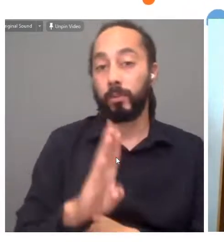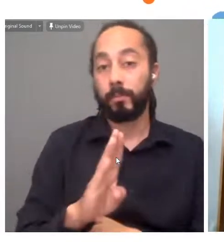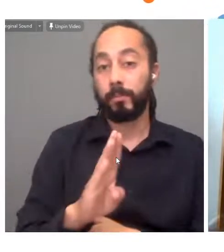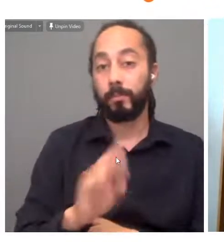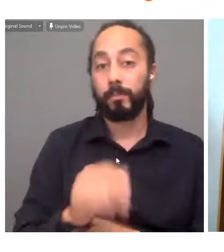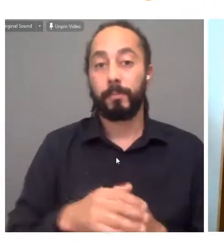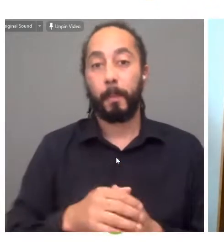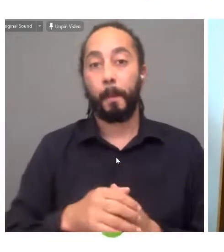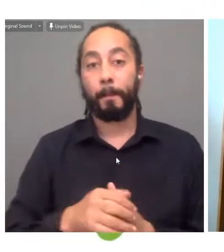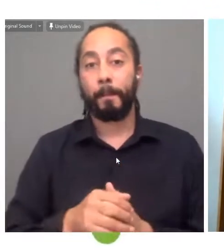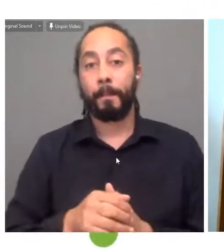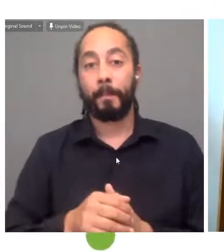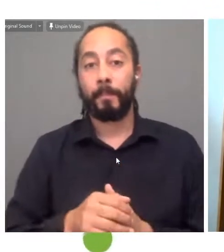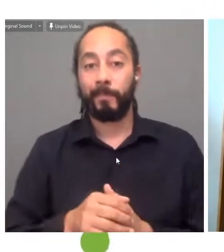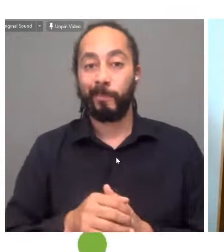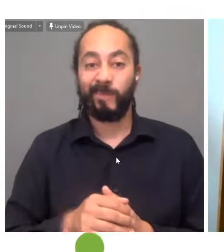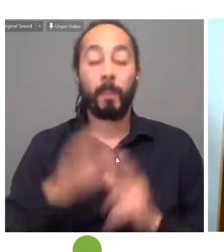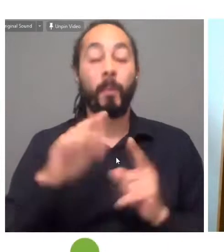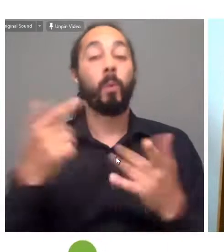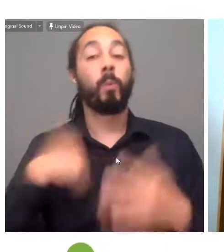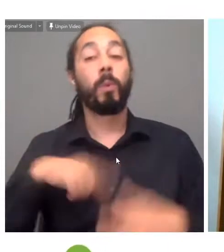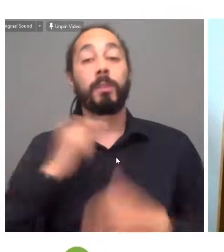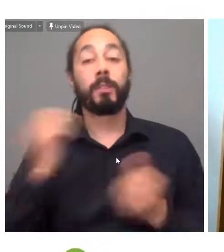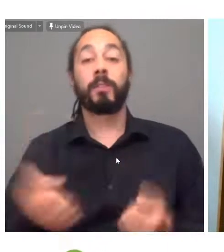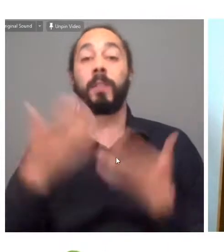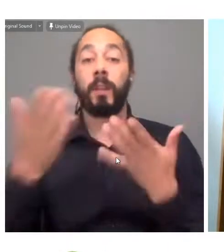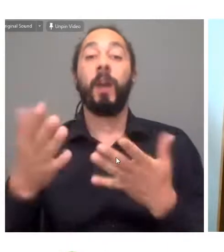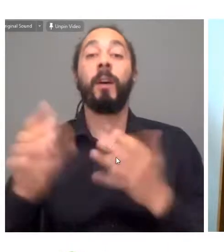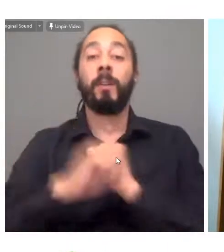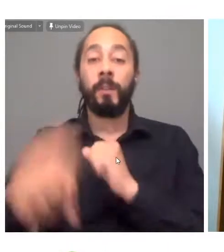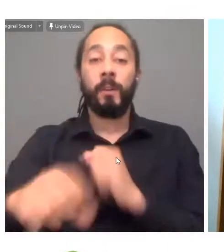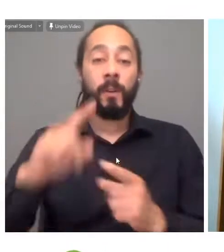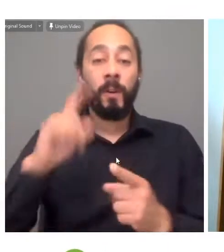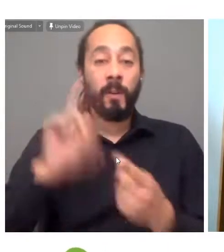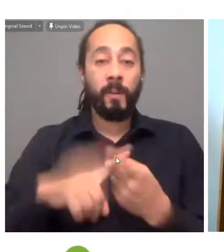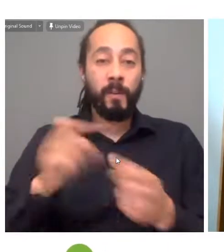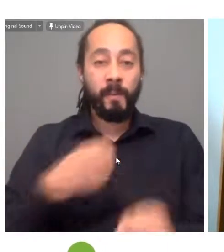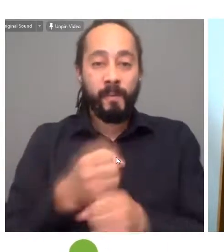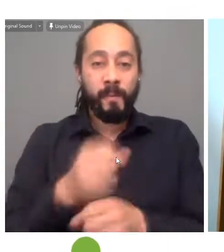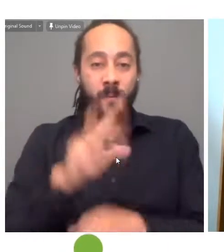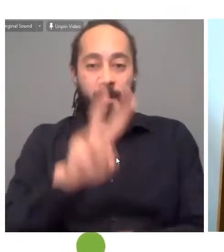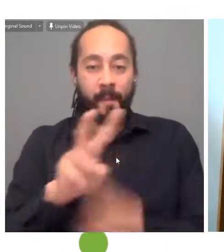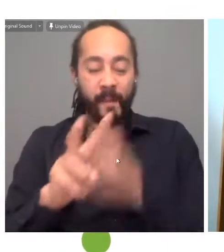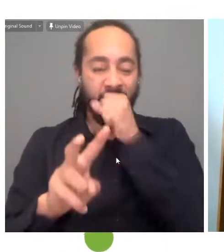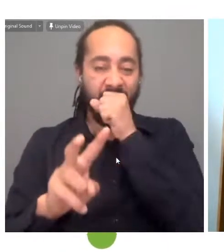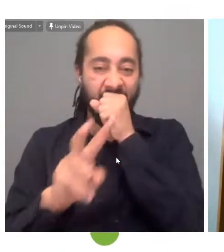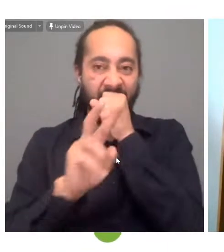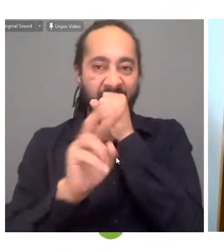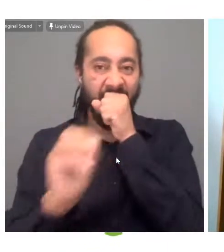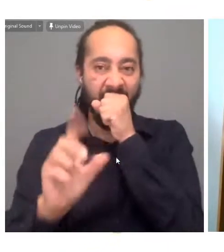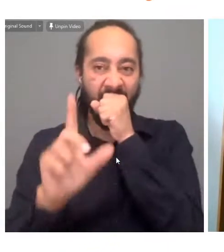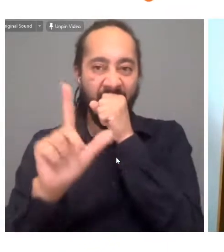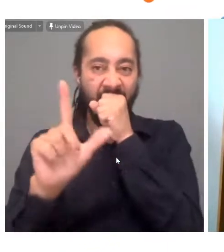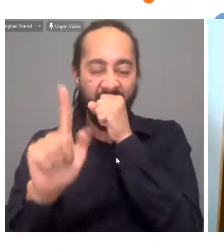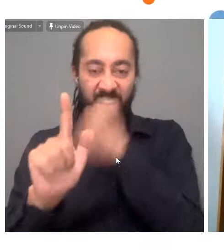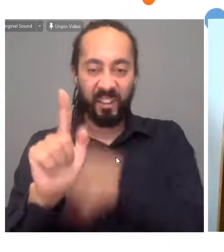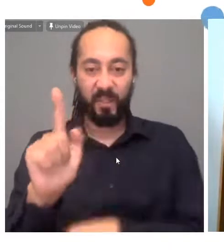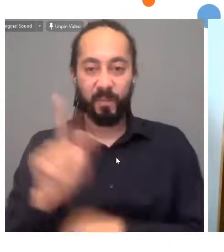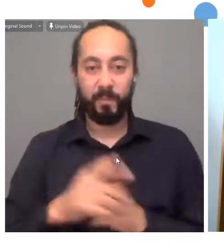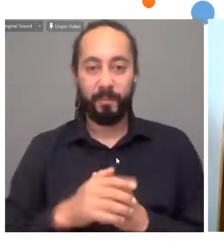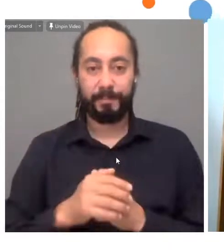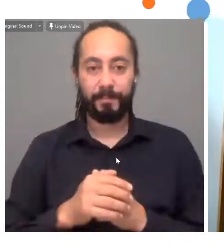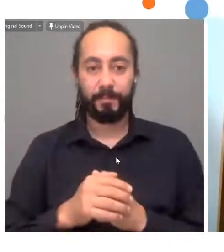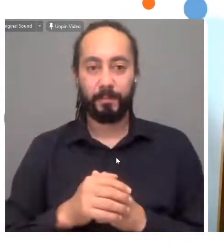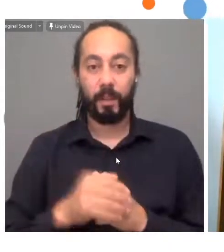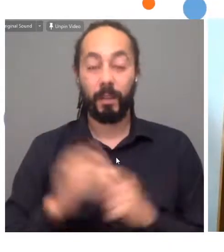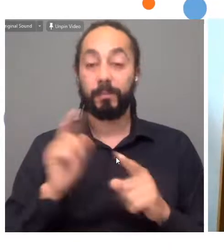PCU 2.0. Alors, on essaie de rester très, très à l'affût de comment